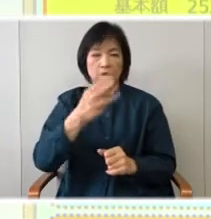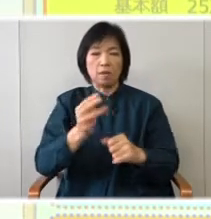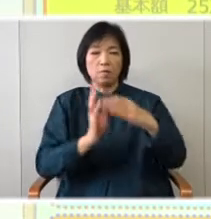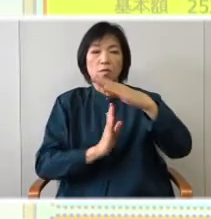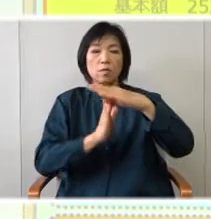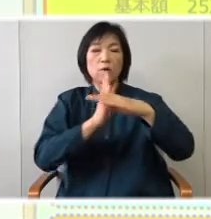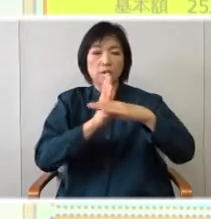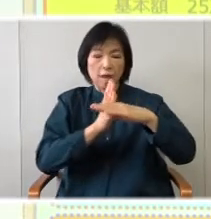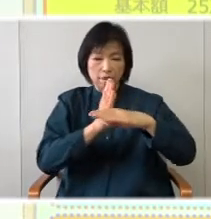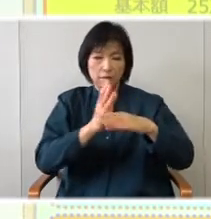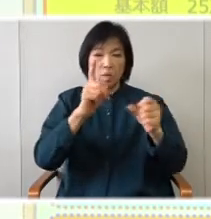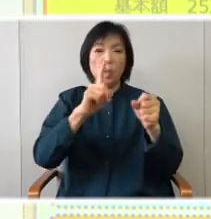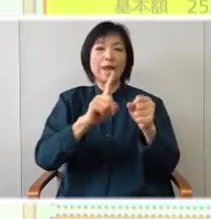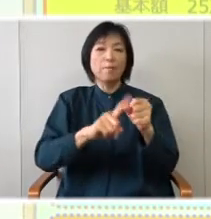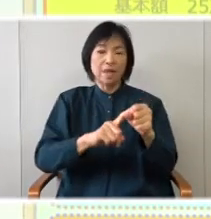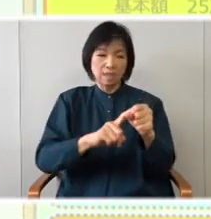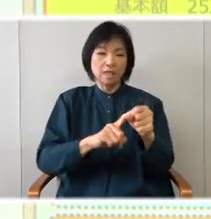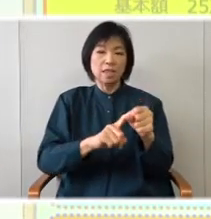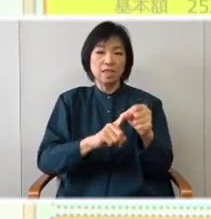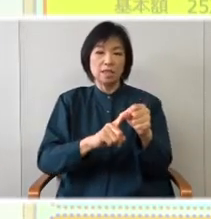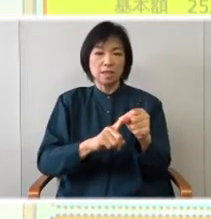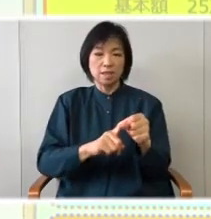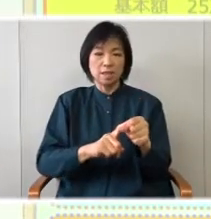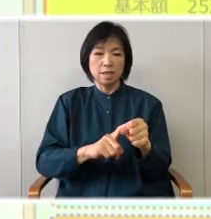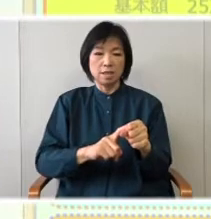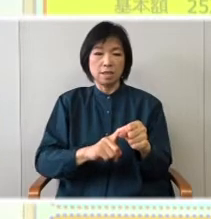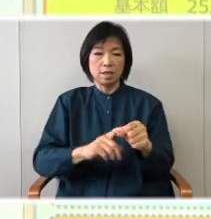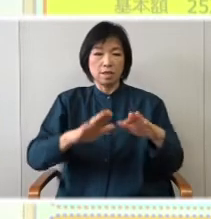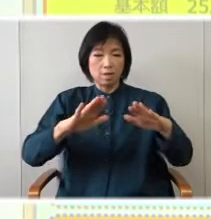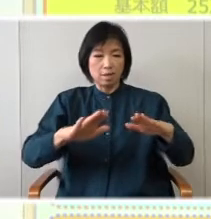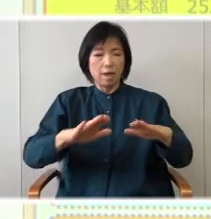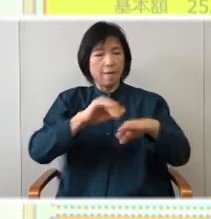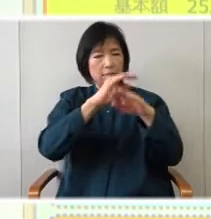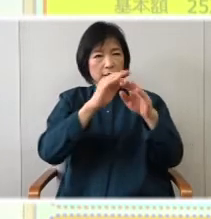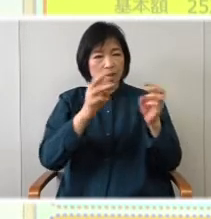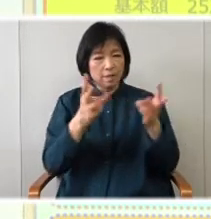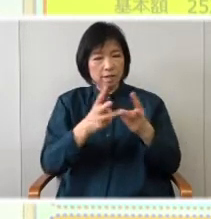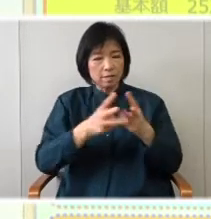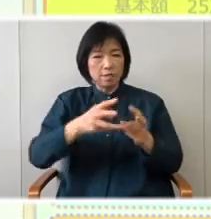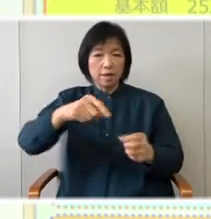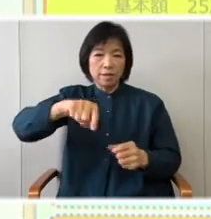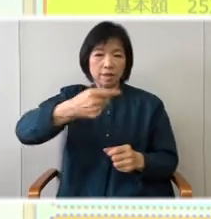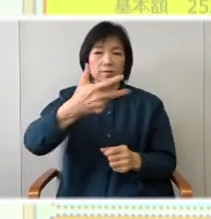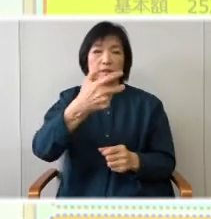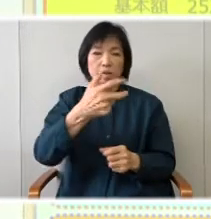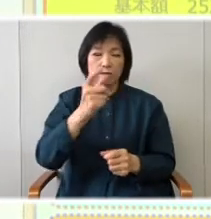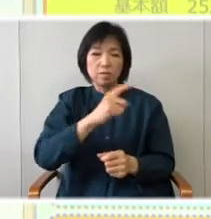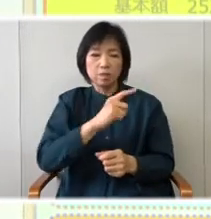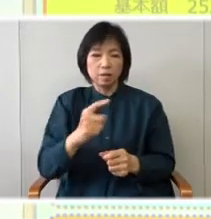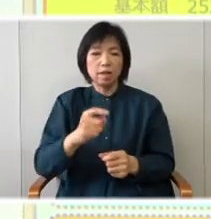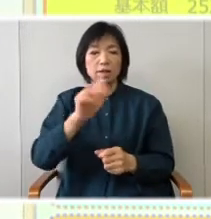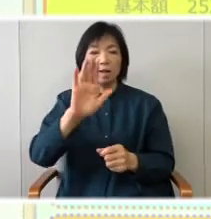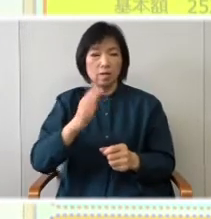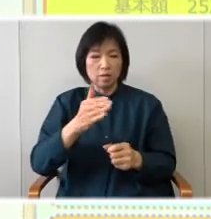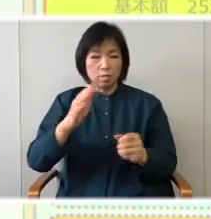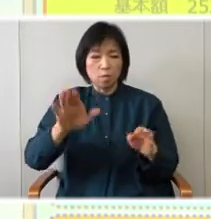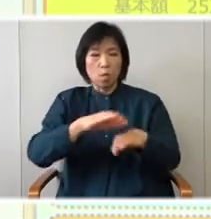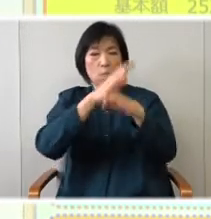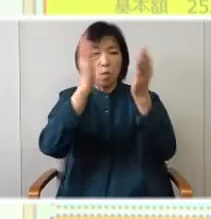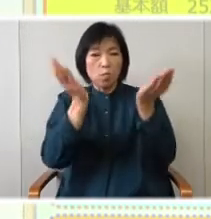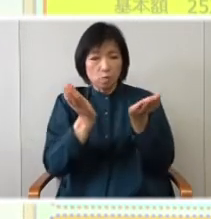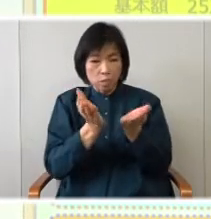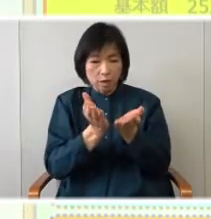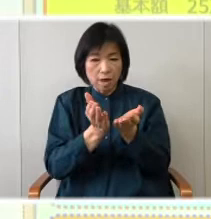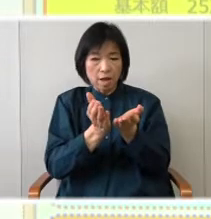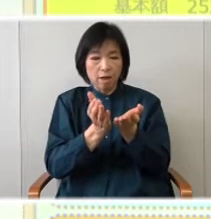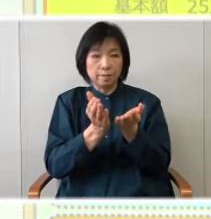るということ でこの170名ほどなんですが、その多くはほ